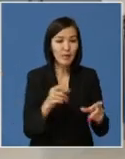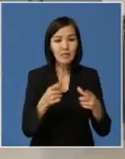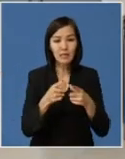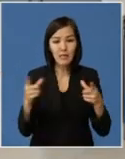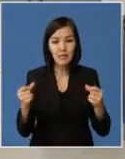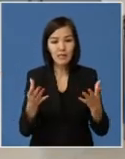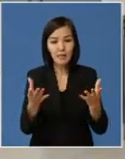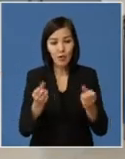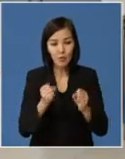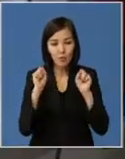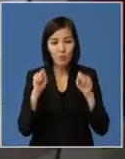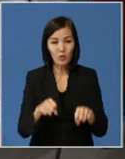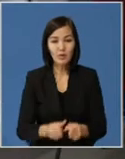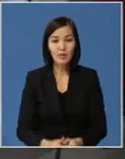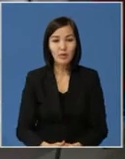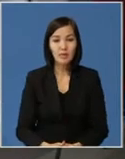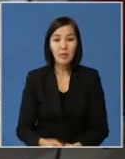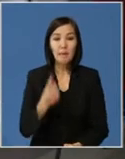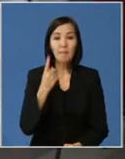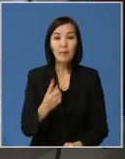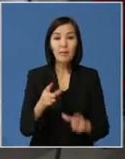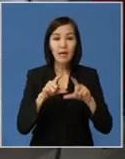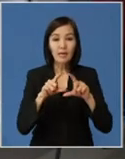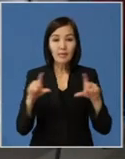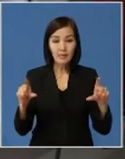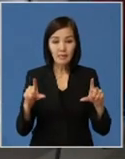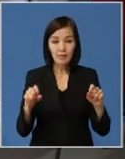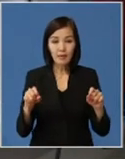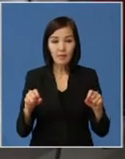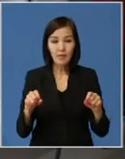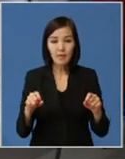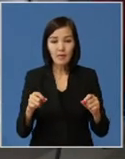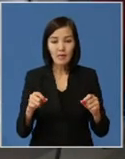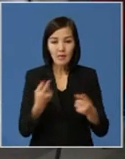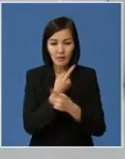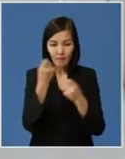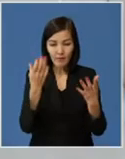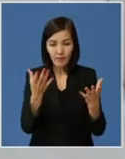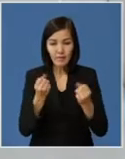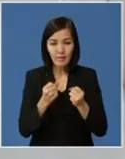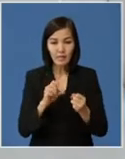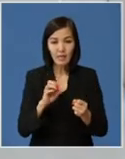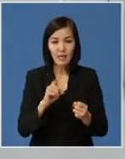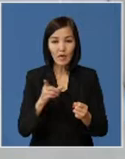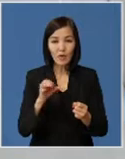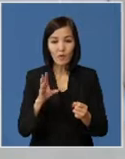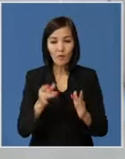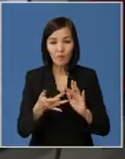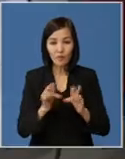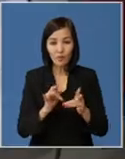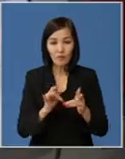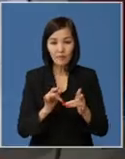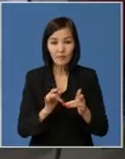жаңа қызмет іске қосылған. Бір анықтамамен мәлімет алады. Ол қалай десеңіз, egov порталына кіріп, жылжымайтын